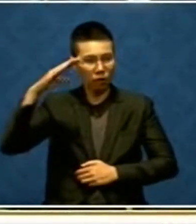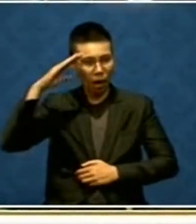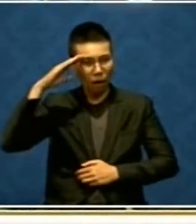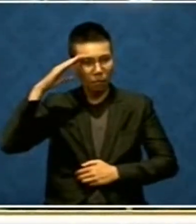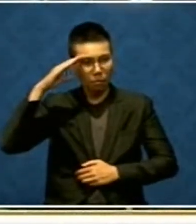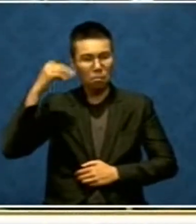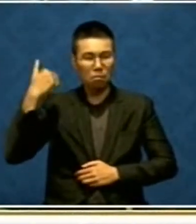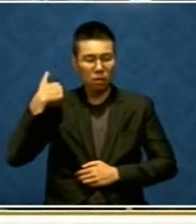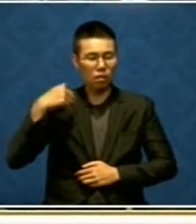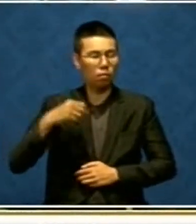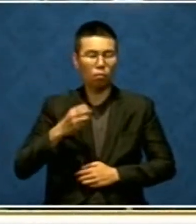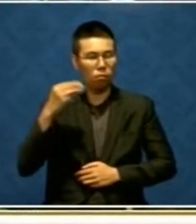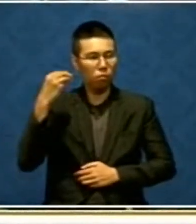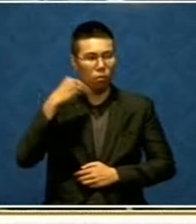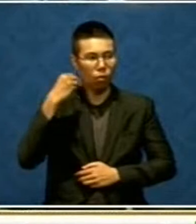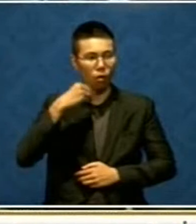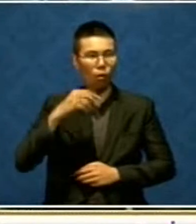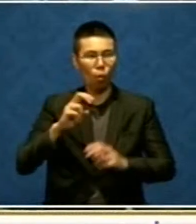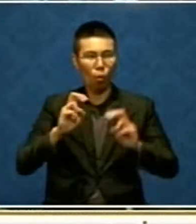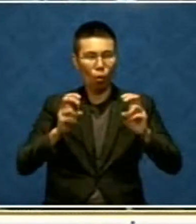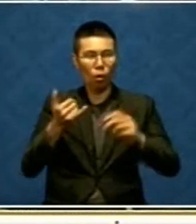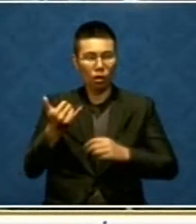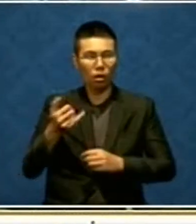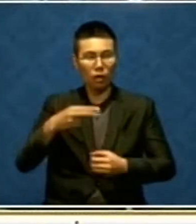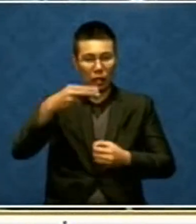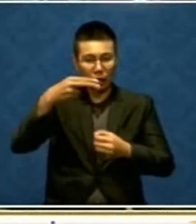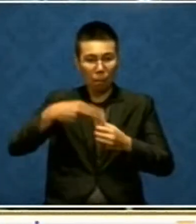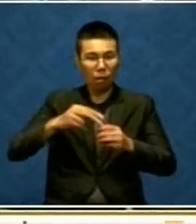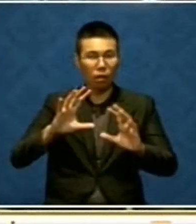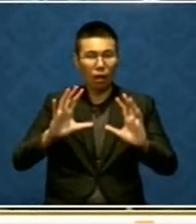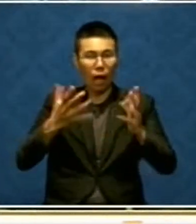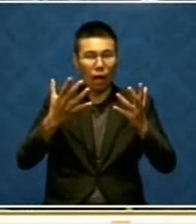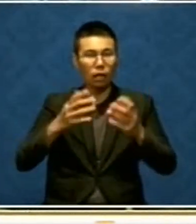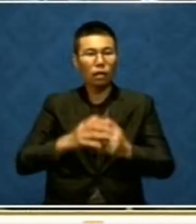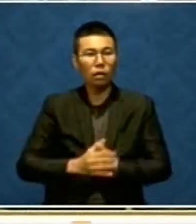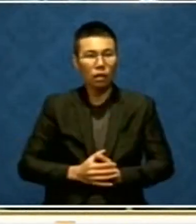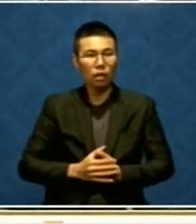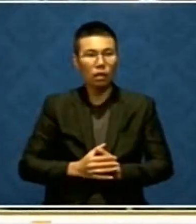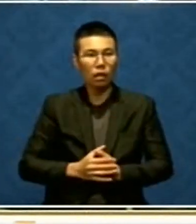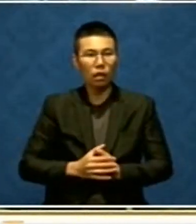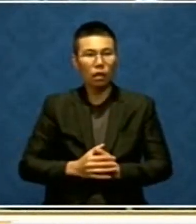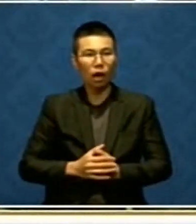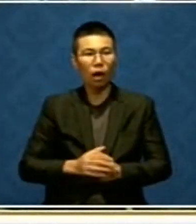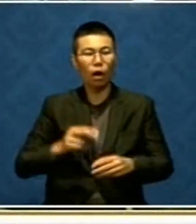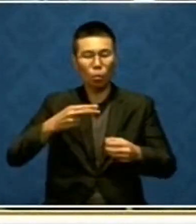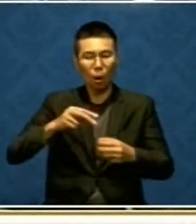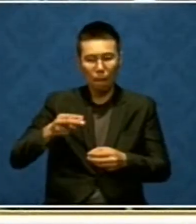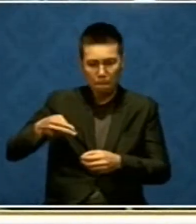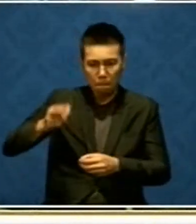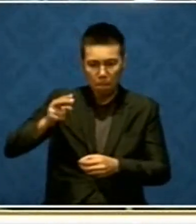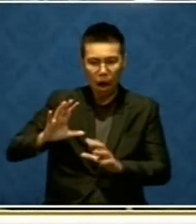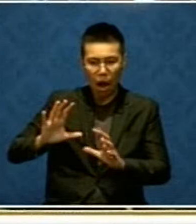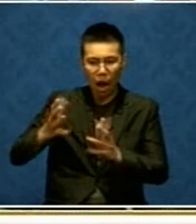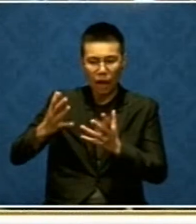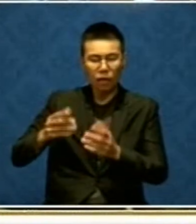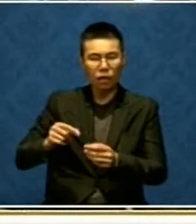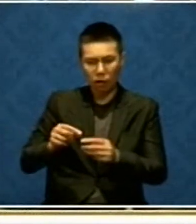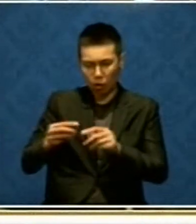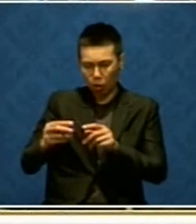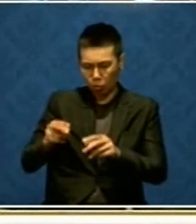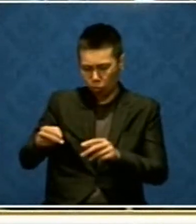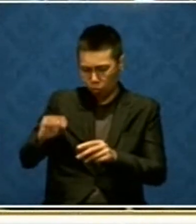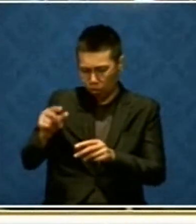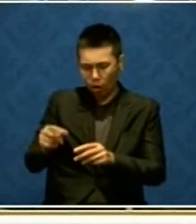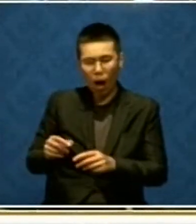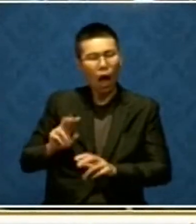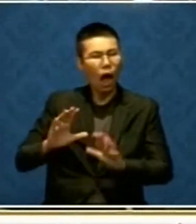รื่องประเด็นนี้ประเด็นวันนี้ครับท่านประธานคือน้ำมันหายครับน้ำมันหายเอ่ยกระสุนหายเอ่ยอาวุธหายเอ่ยอันนี้เป็นเรื่องปก